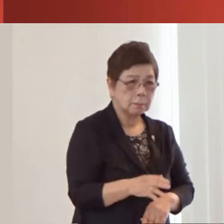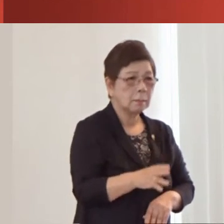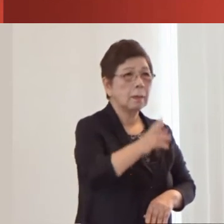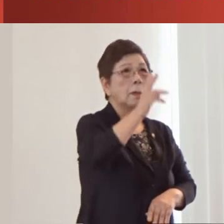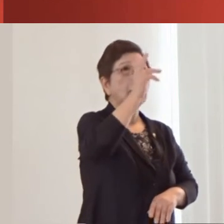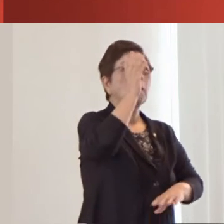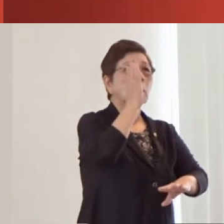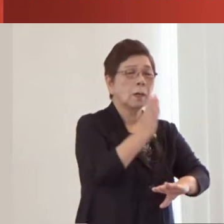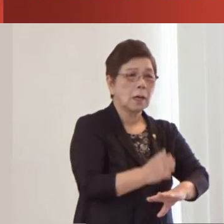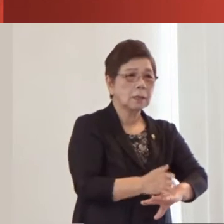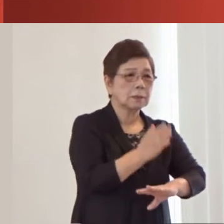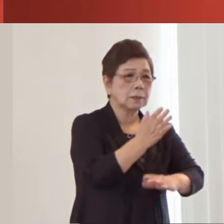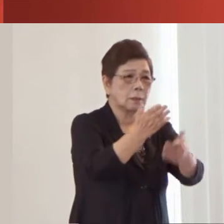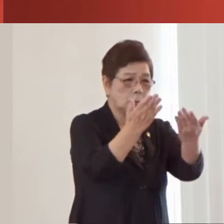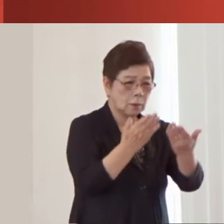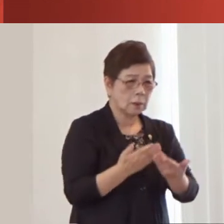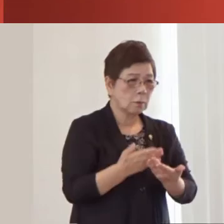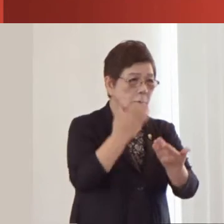けです。